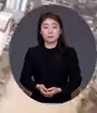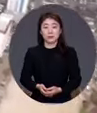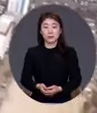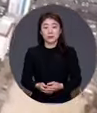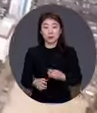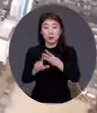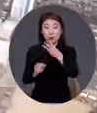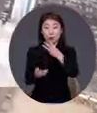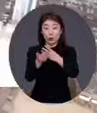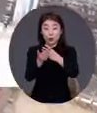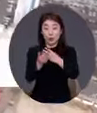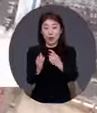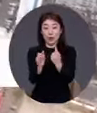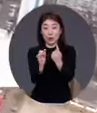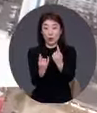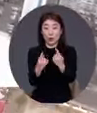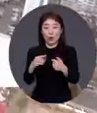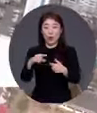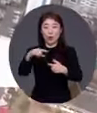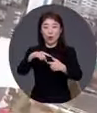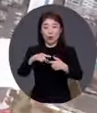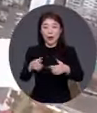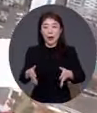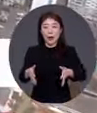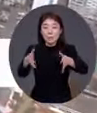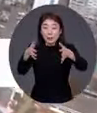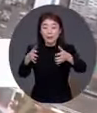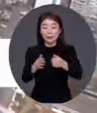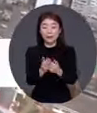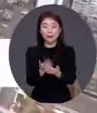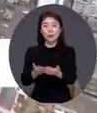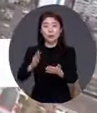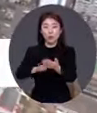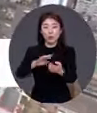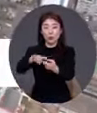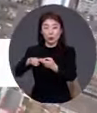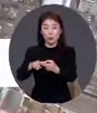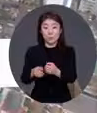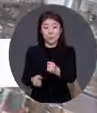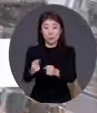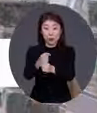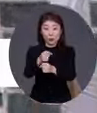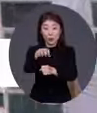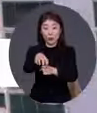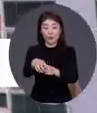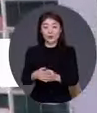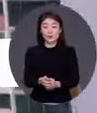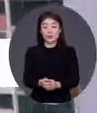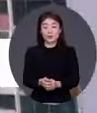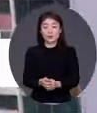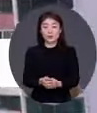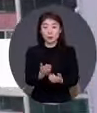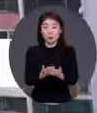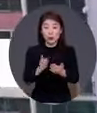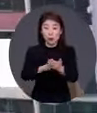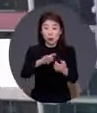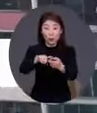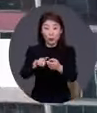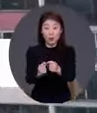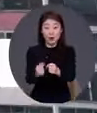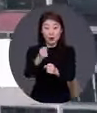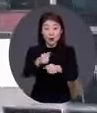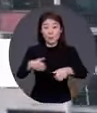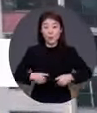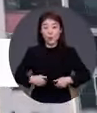이달 초 평 나비로 리모델링 주택조합 을 설립한 창원의 한 대규모 아파트 단지 입니다 리모델링 주택 조합 설립에